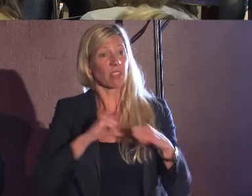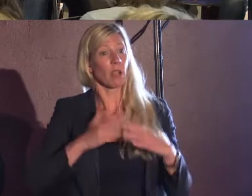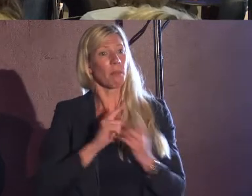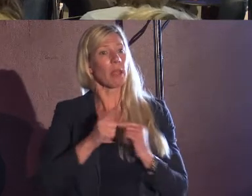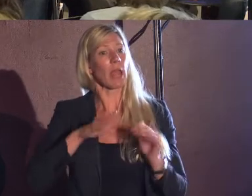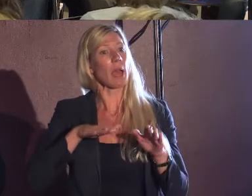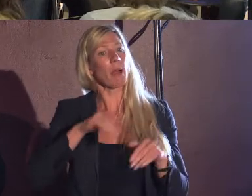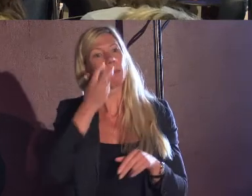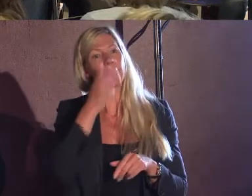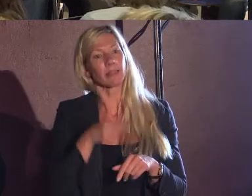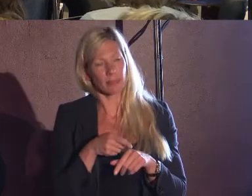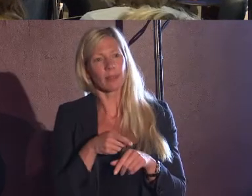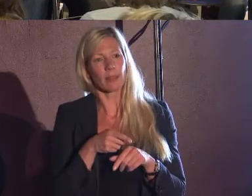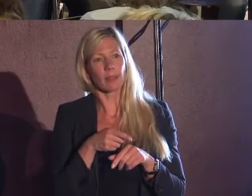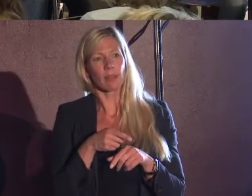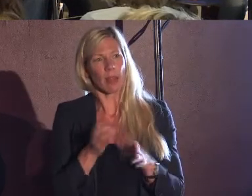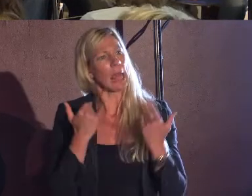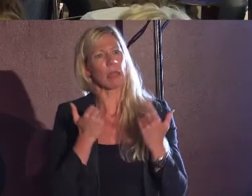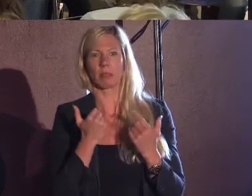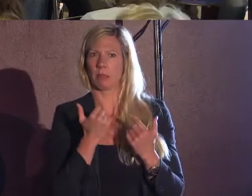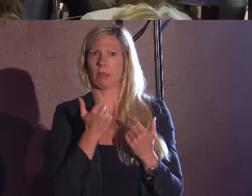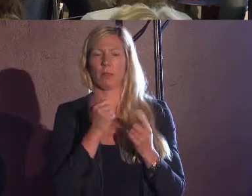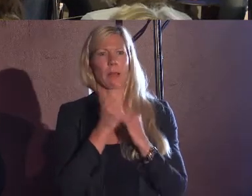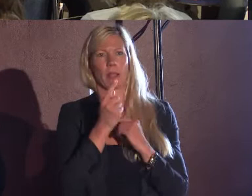hemmablinda. Det är väldigt lätt att bli hemmablind.